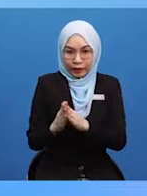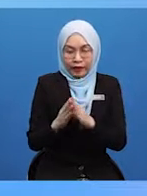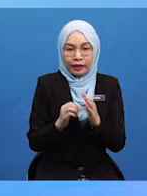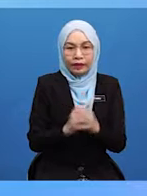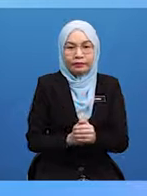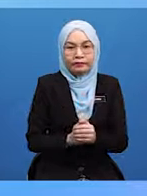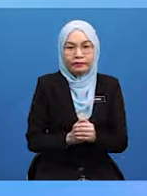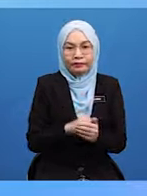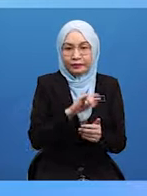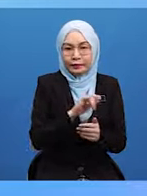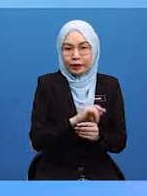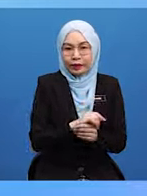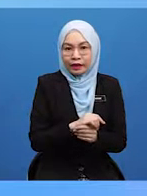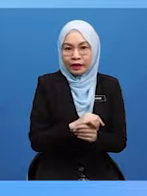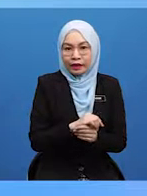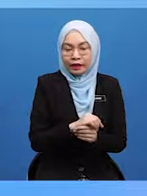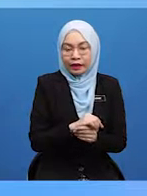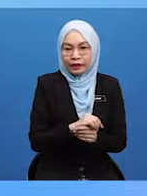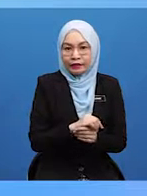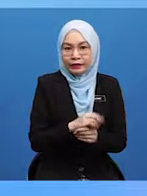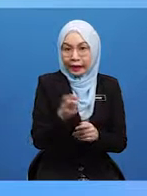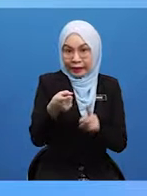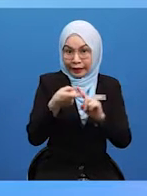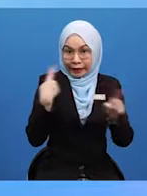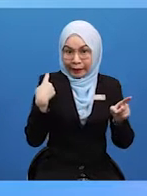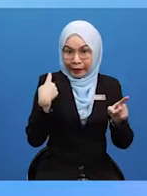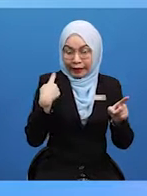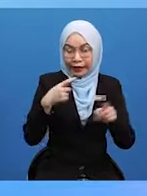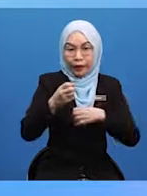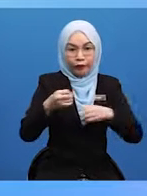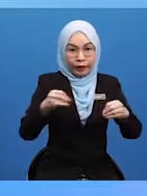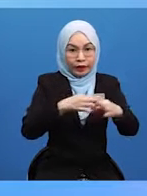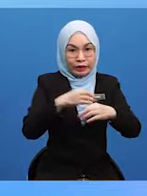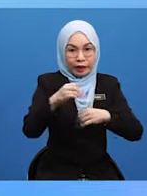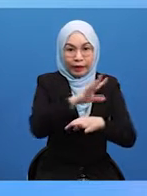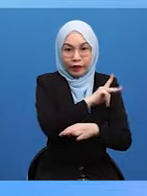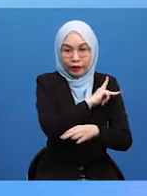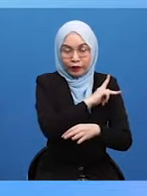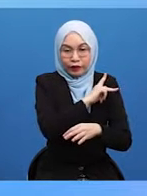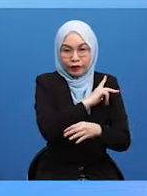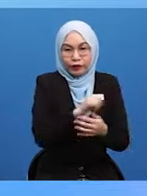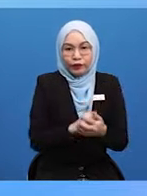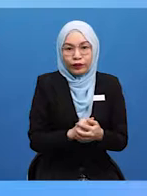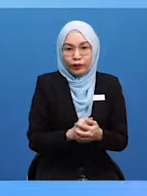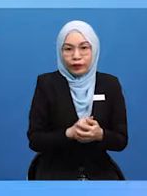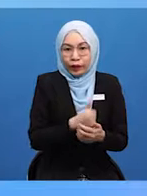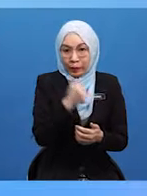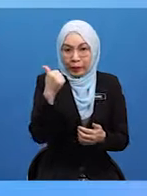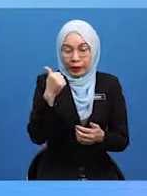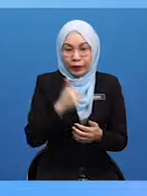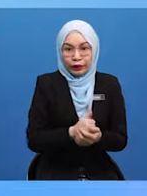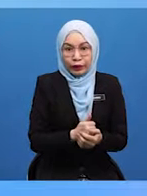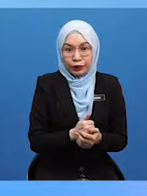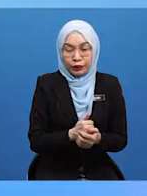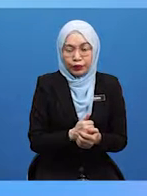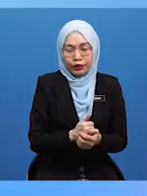urusan melalui pejabat penghulu, ketua kampung, tok batin, tuai